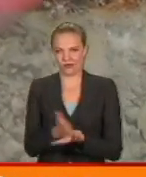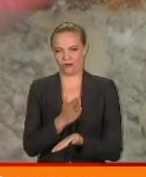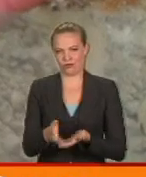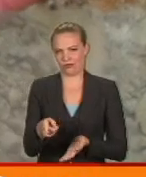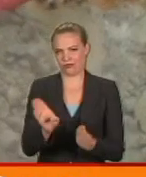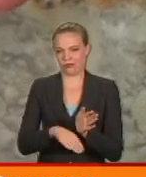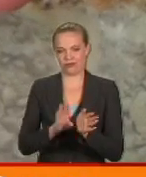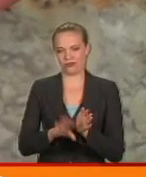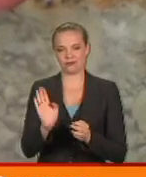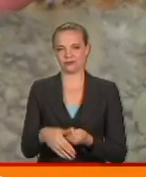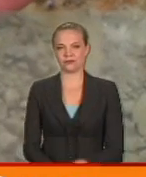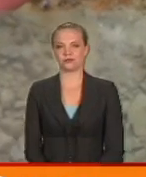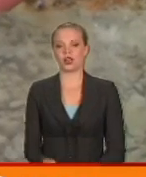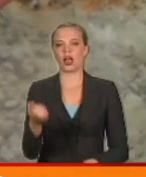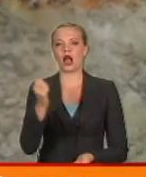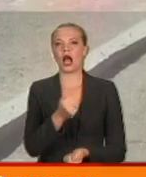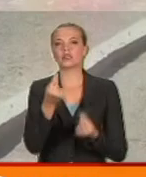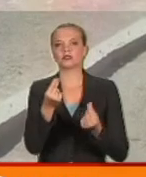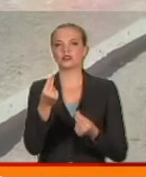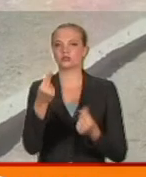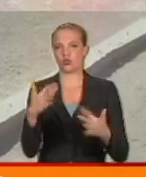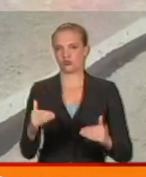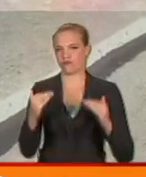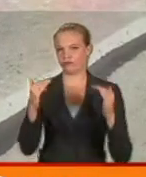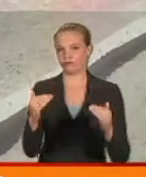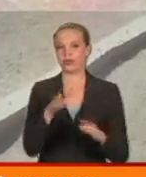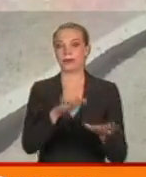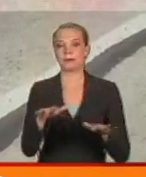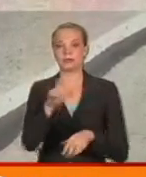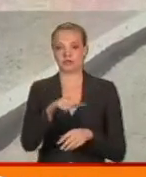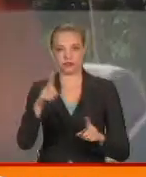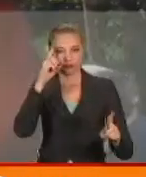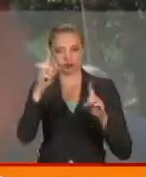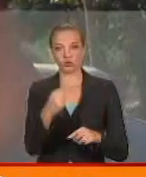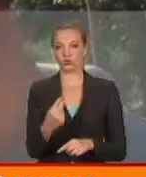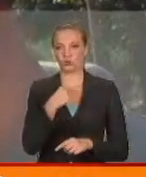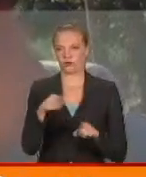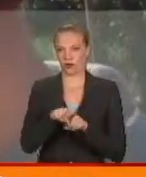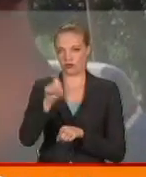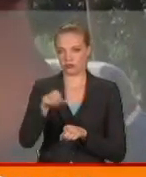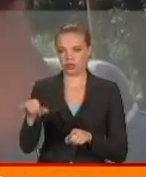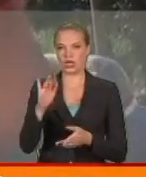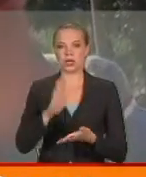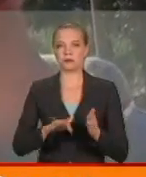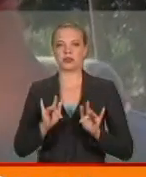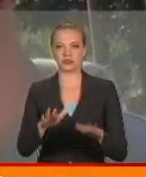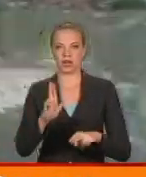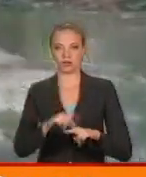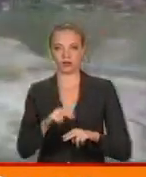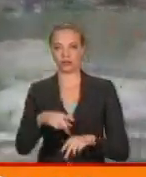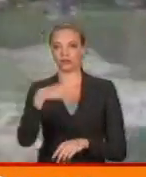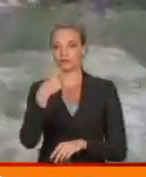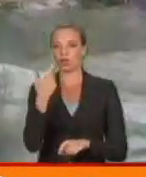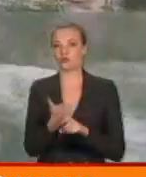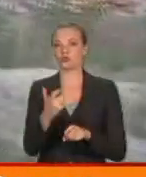Беруть зараз все. Беруть. Скажи, ціна піднялася. Місцеві краєзнавці приголомшені зухвалістю копачів та бездіяльністю правоохоронців.